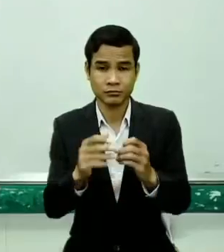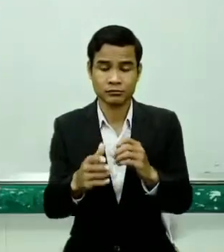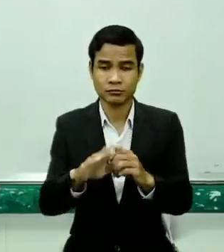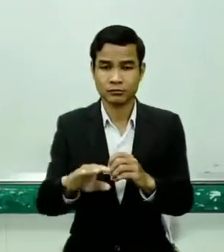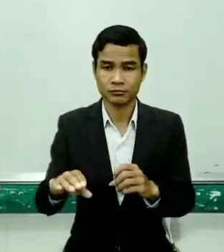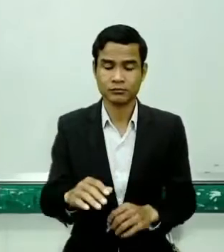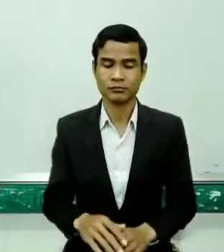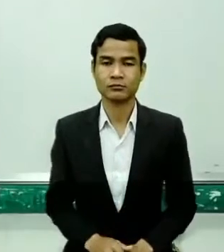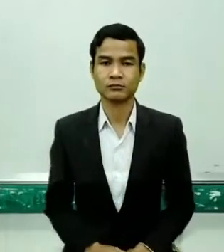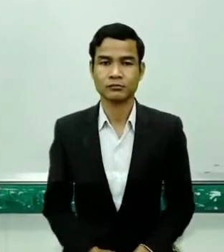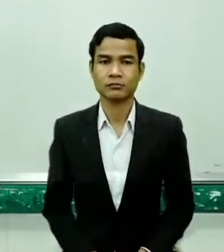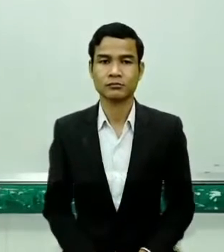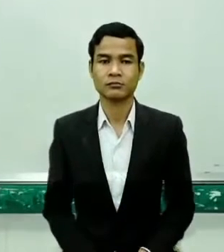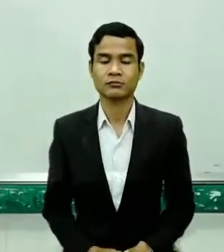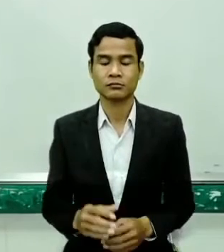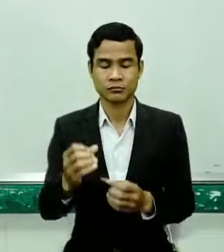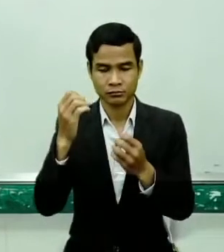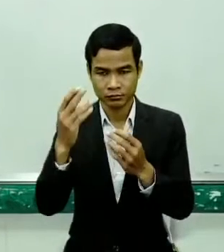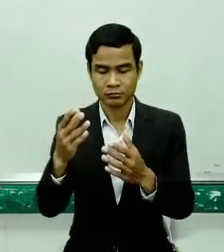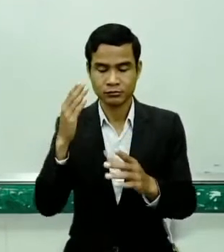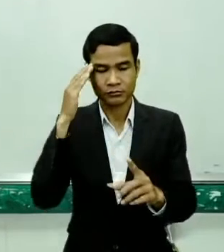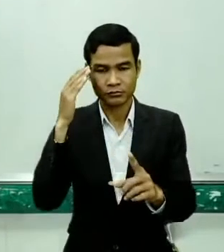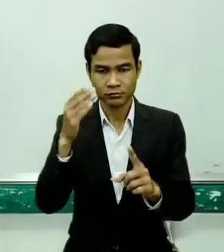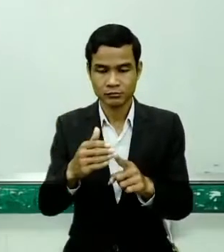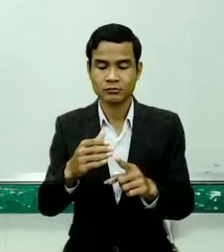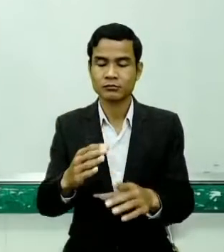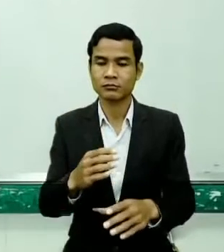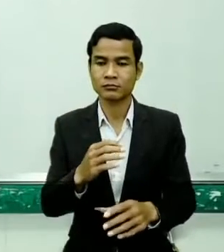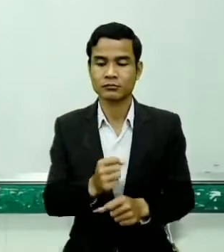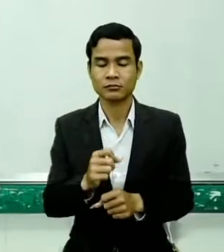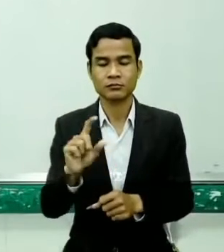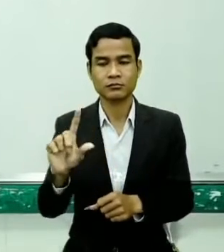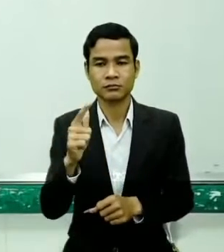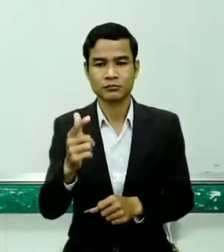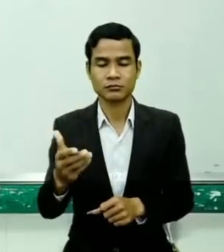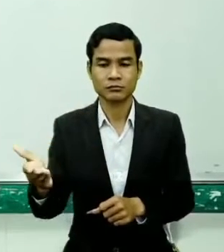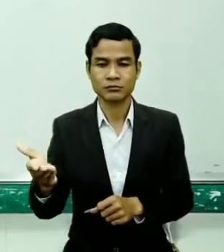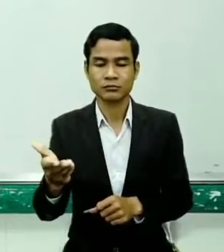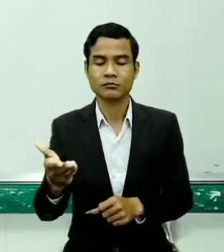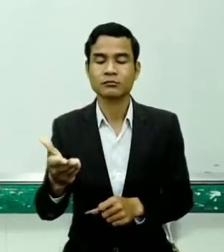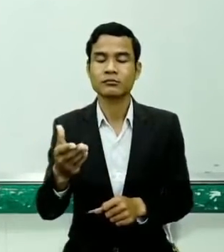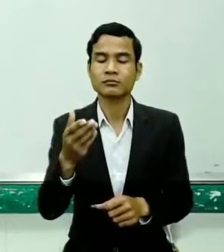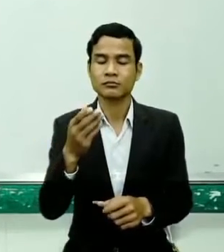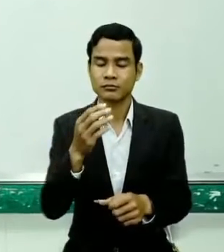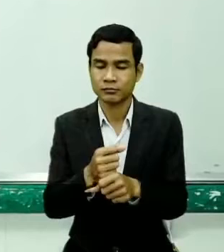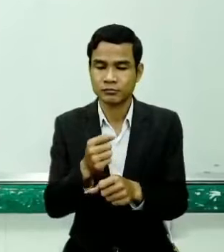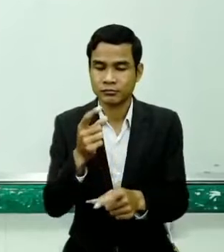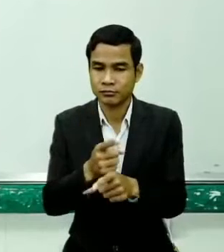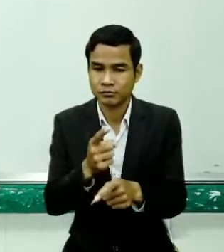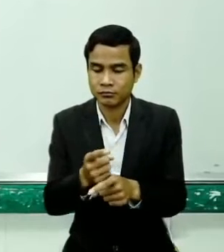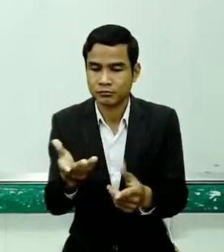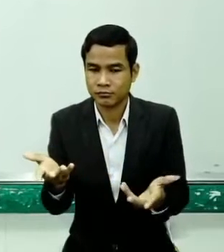đám đàm bầy ai cô đào mình chụp cháy dương trâu